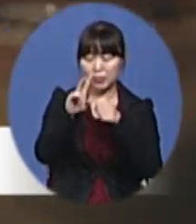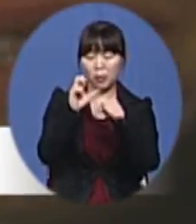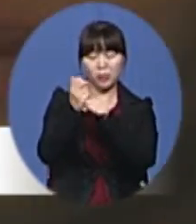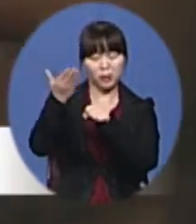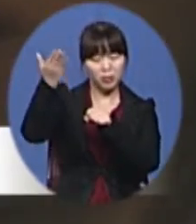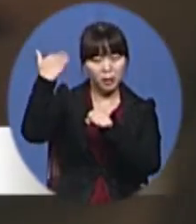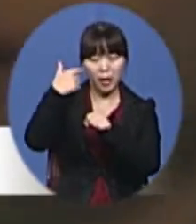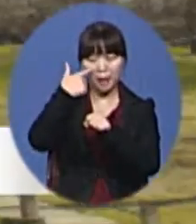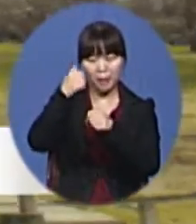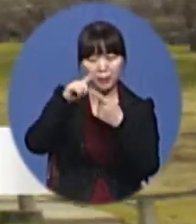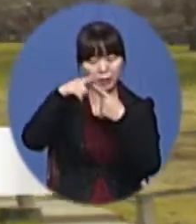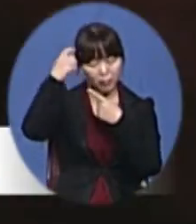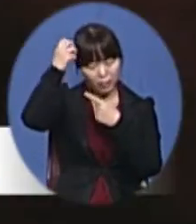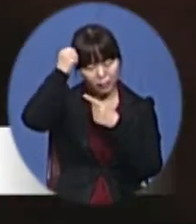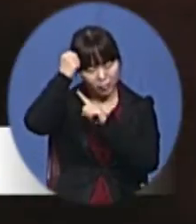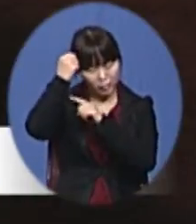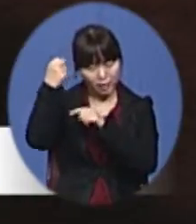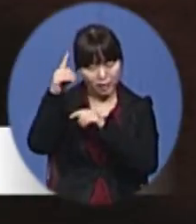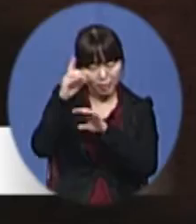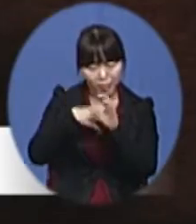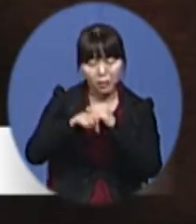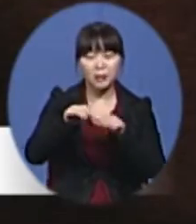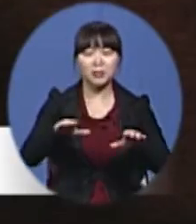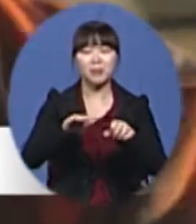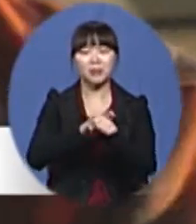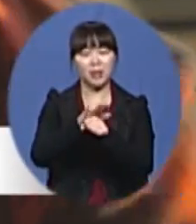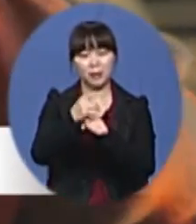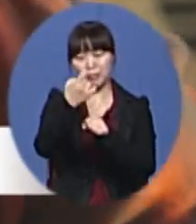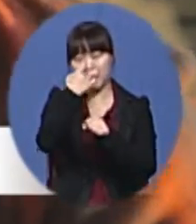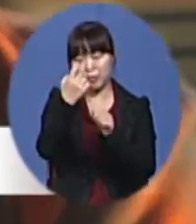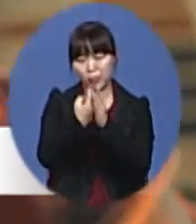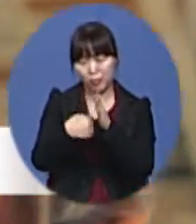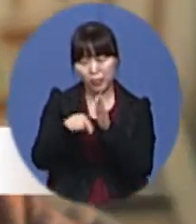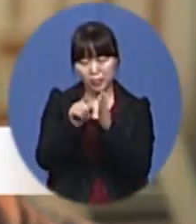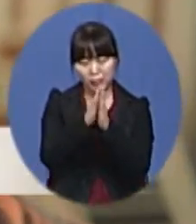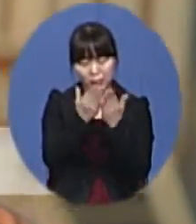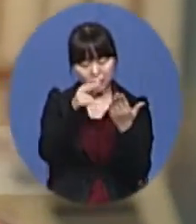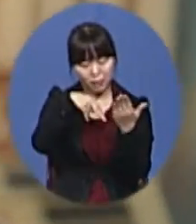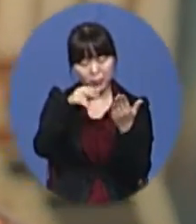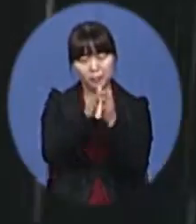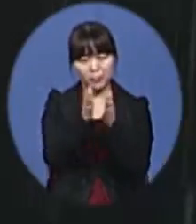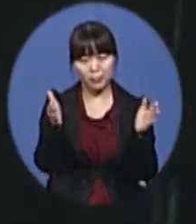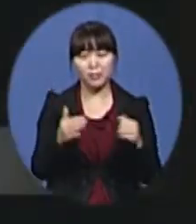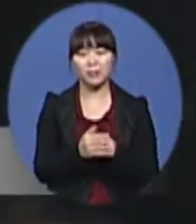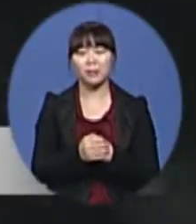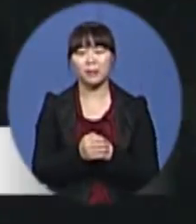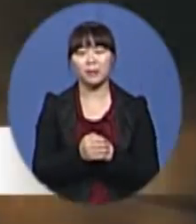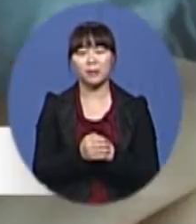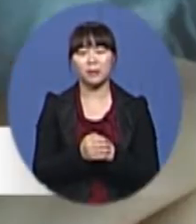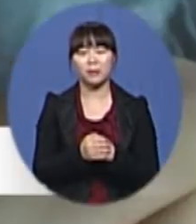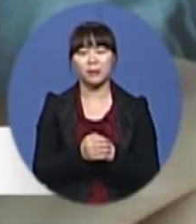전 아빠의 기억에서 다시 지금의 사랑을 배우기 위해 책을 꺼내드는데